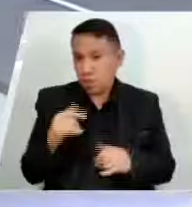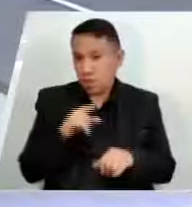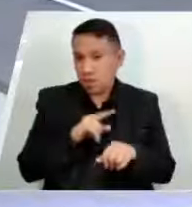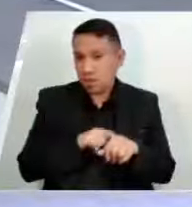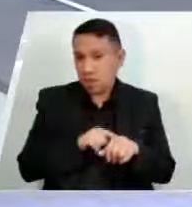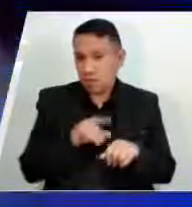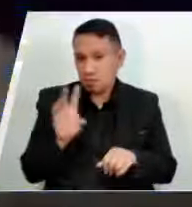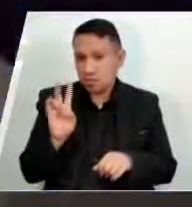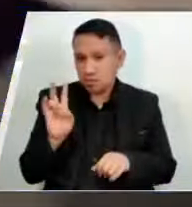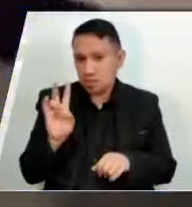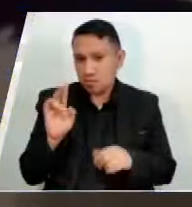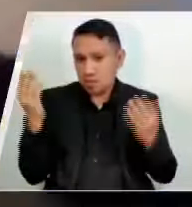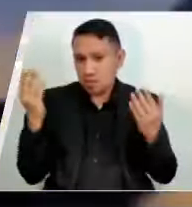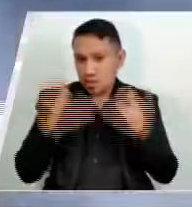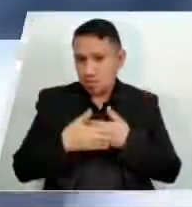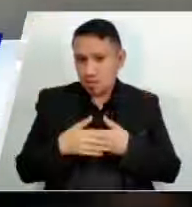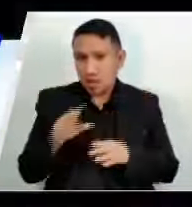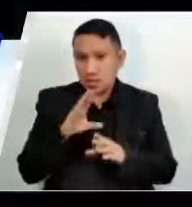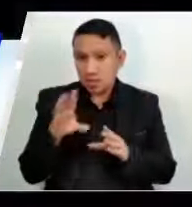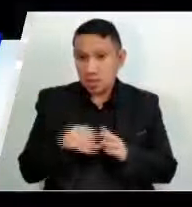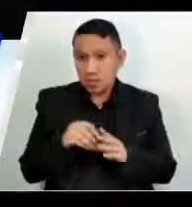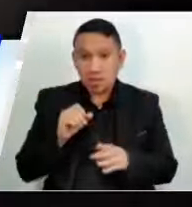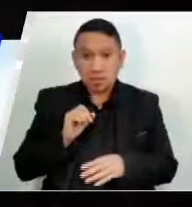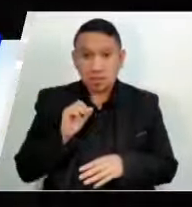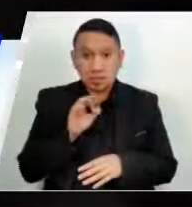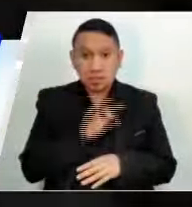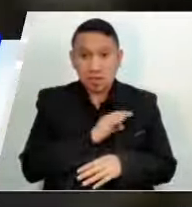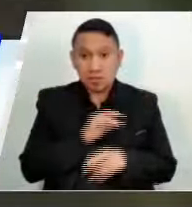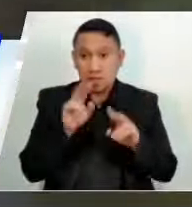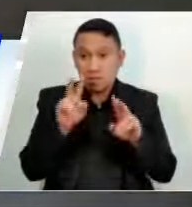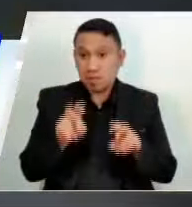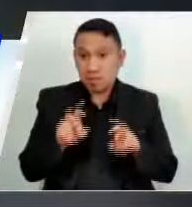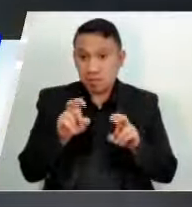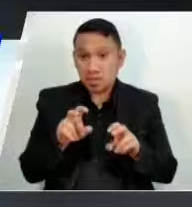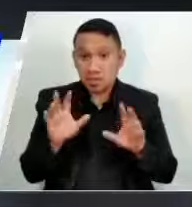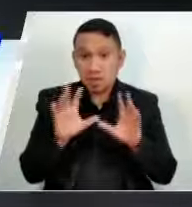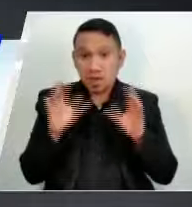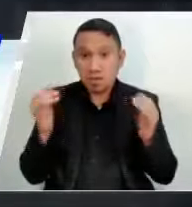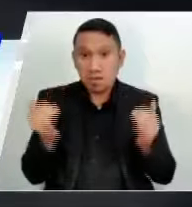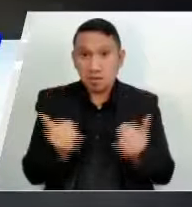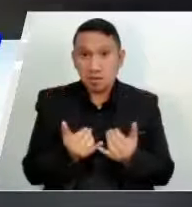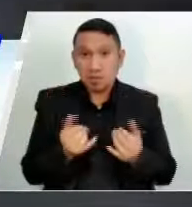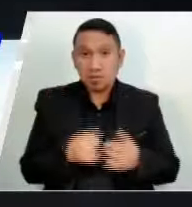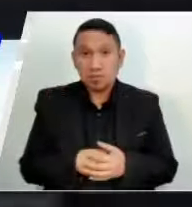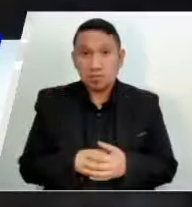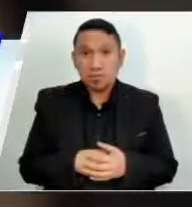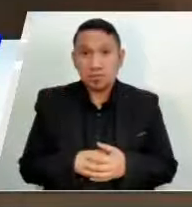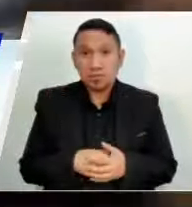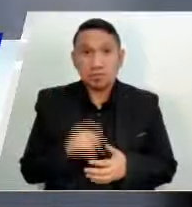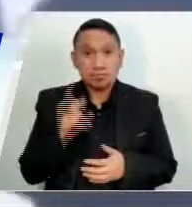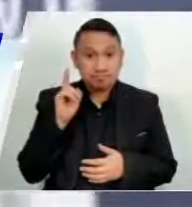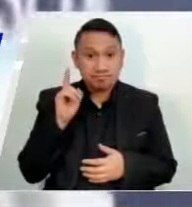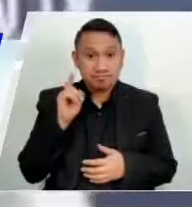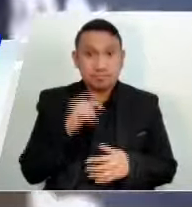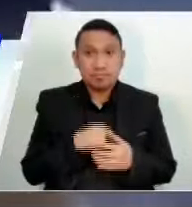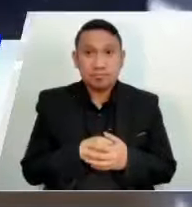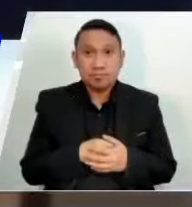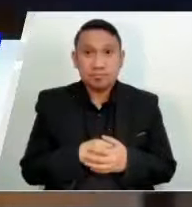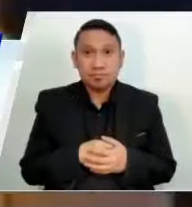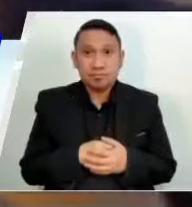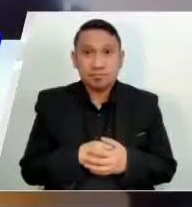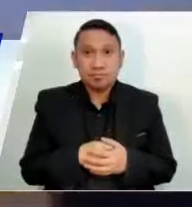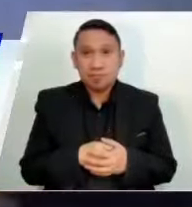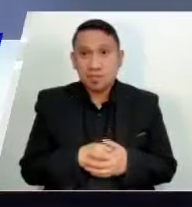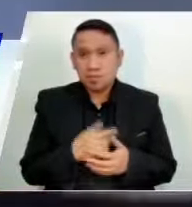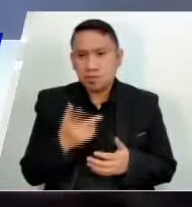ng isang mining company. Sa Panayam Super Radio Davao, sa MDRRMO ng Maco, pauwi na